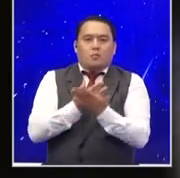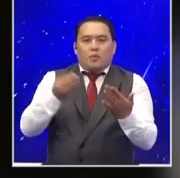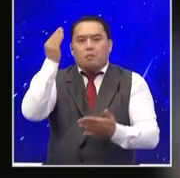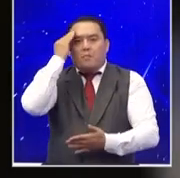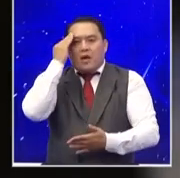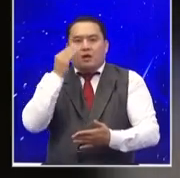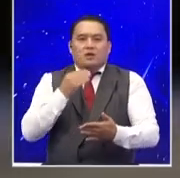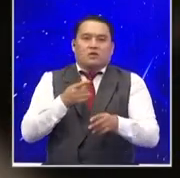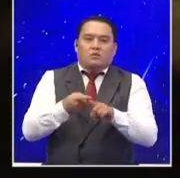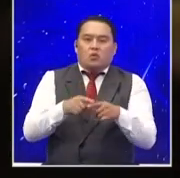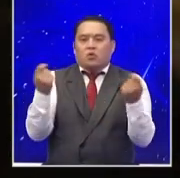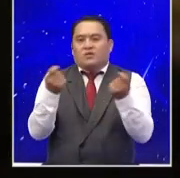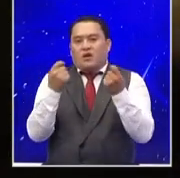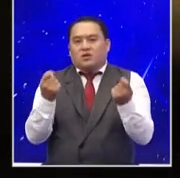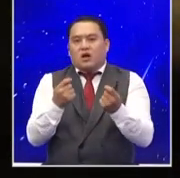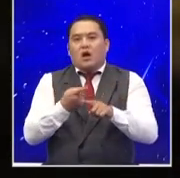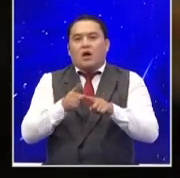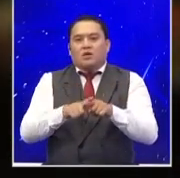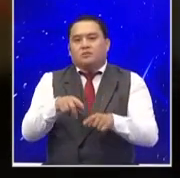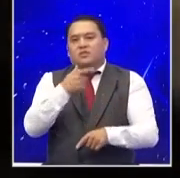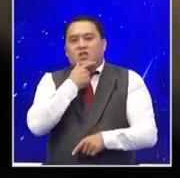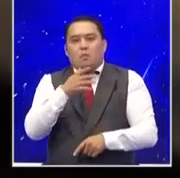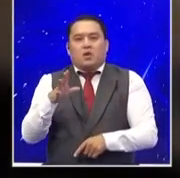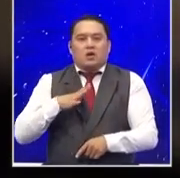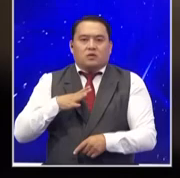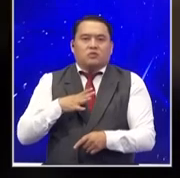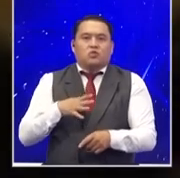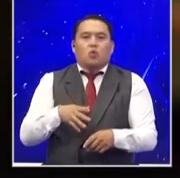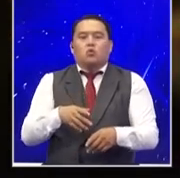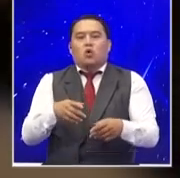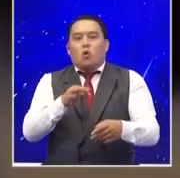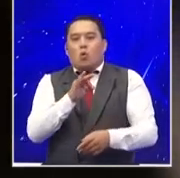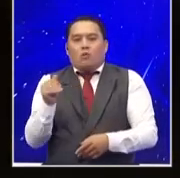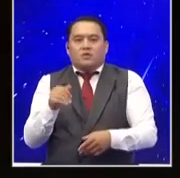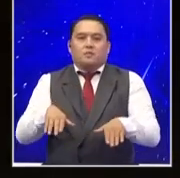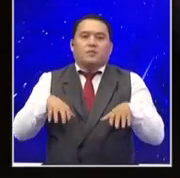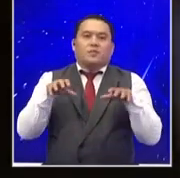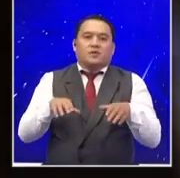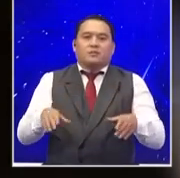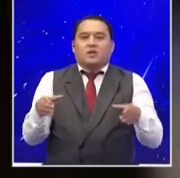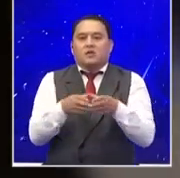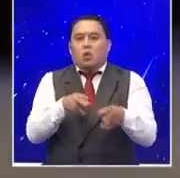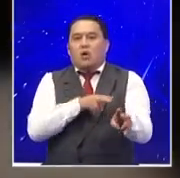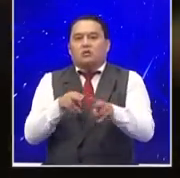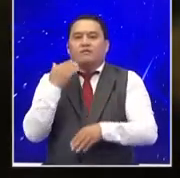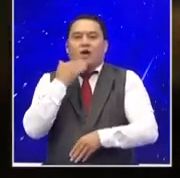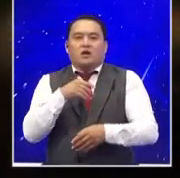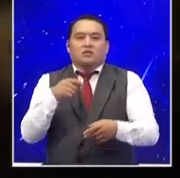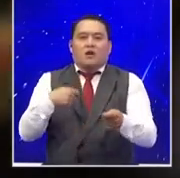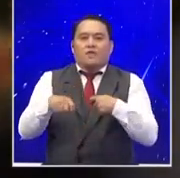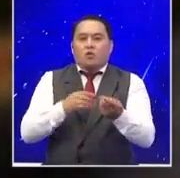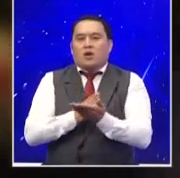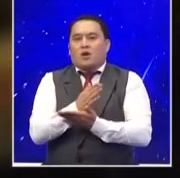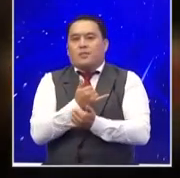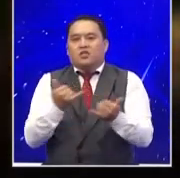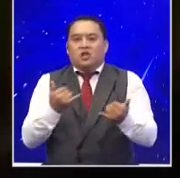моментами в самом разгаре торжества. Одним из зрителей незаконного тоя стал официальный представитель Комитета контроля качества товаров и